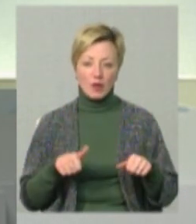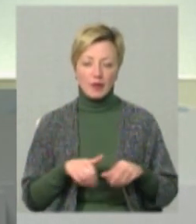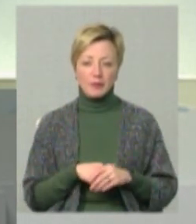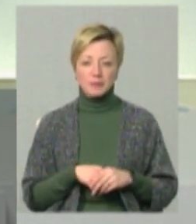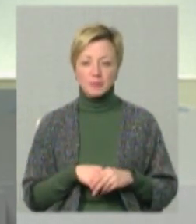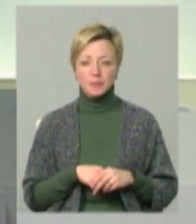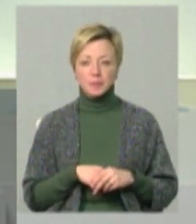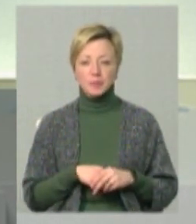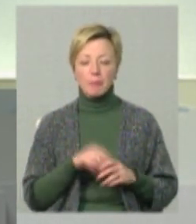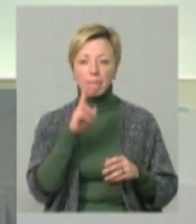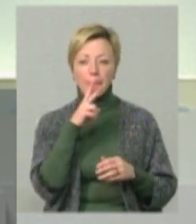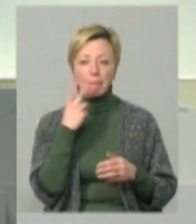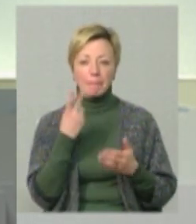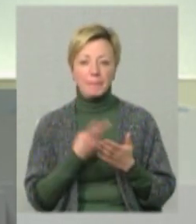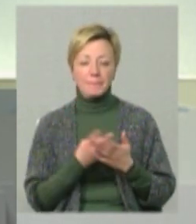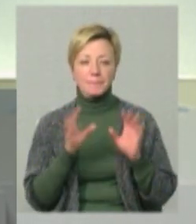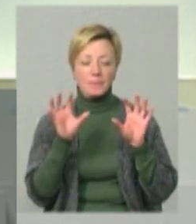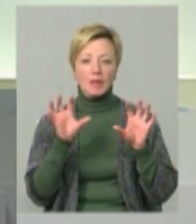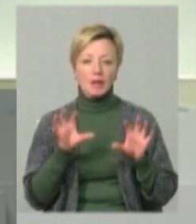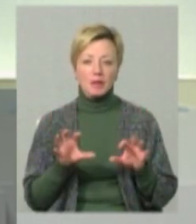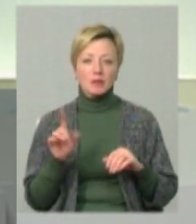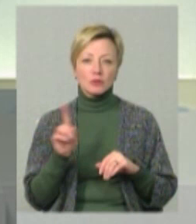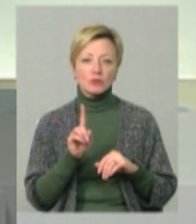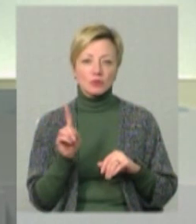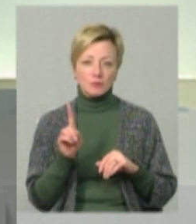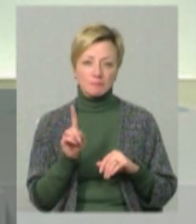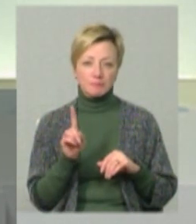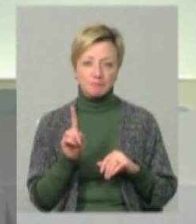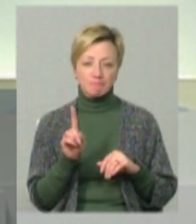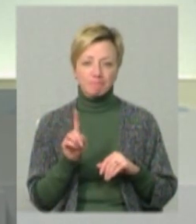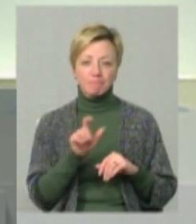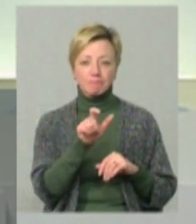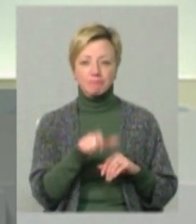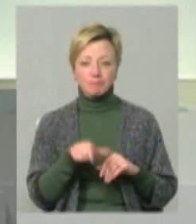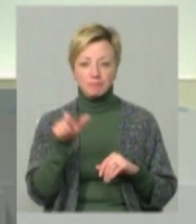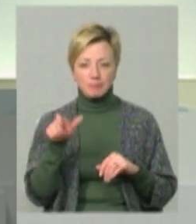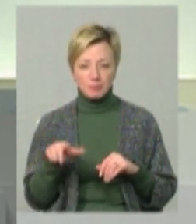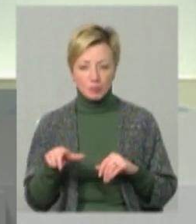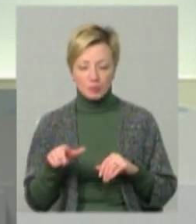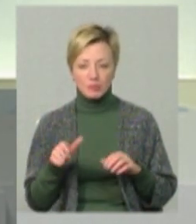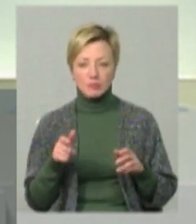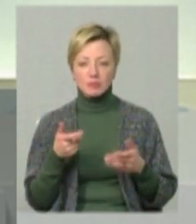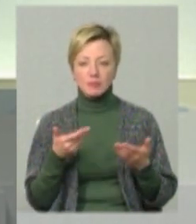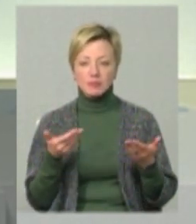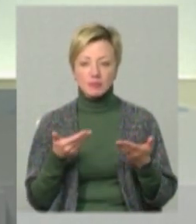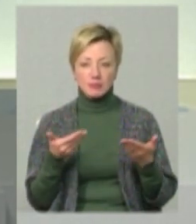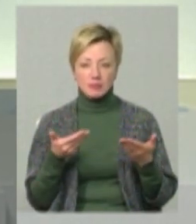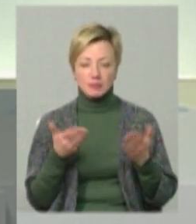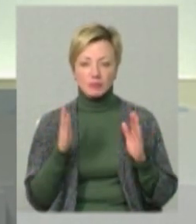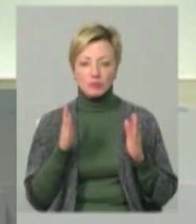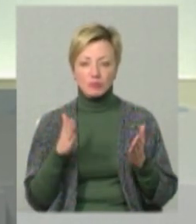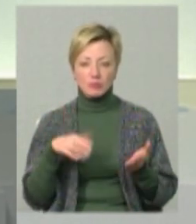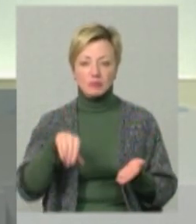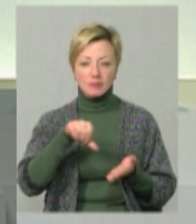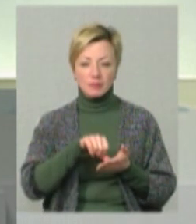формування. Передбачено законодавством, що особи, люди, які